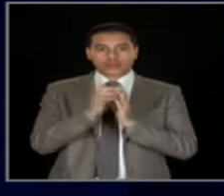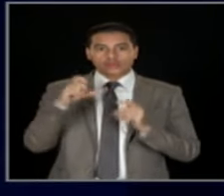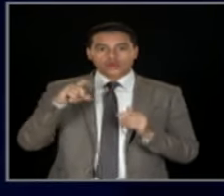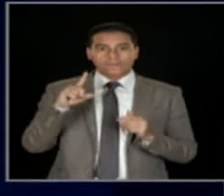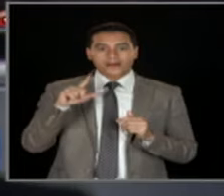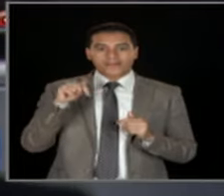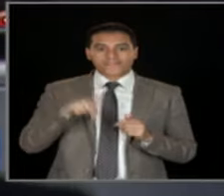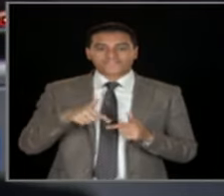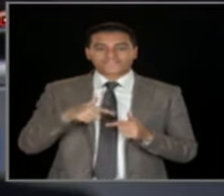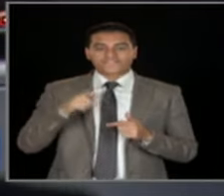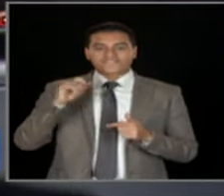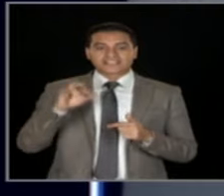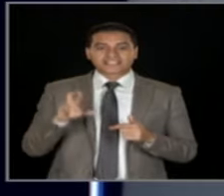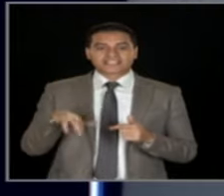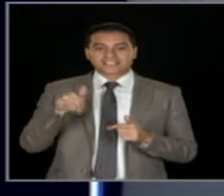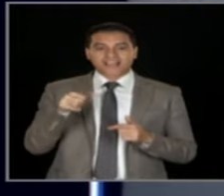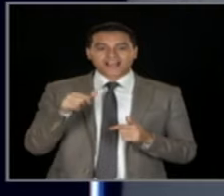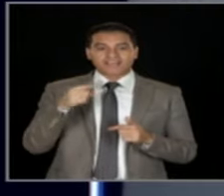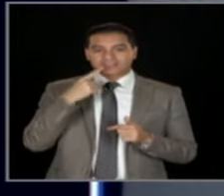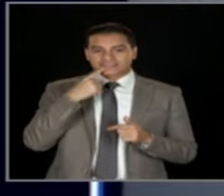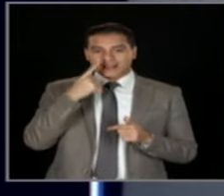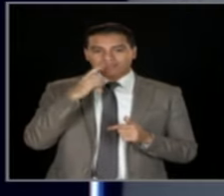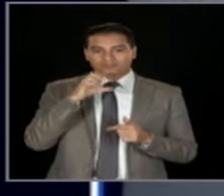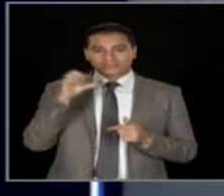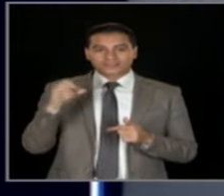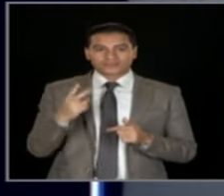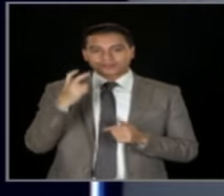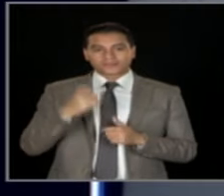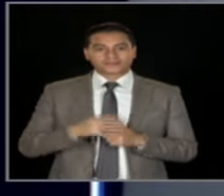عام 1979؟ اسمه ايه؟